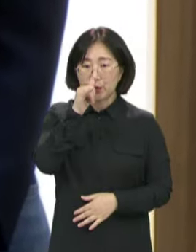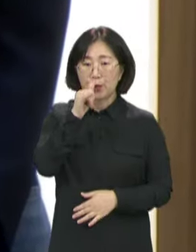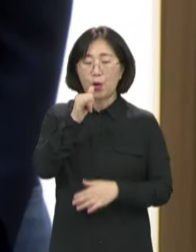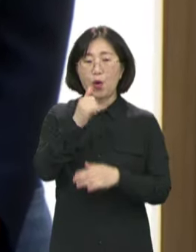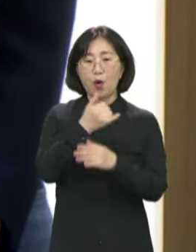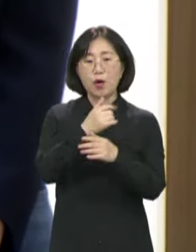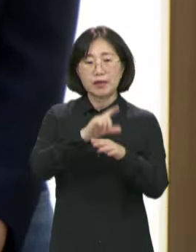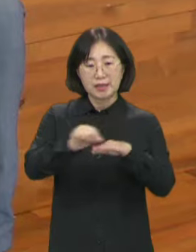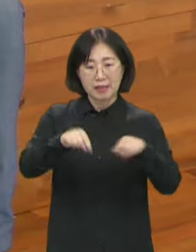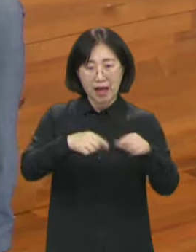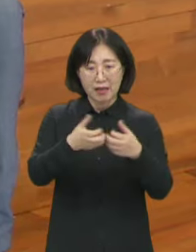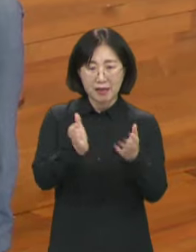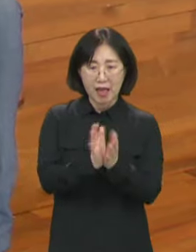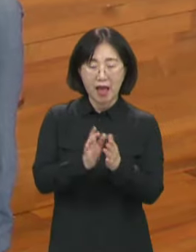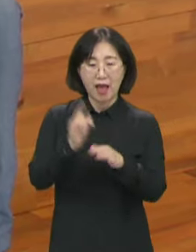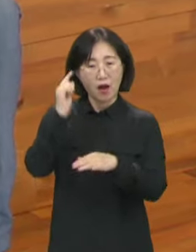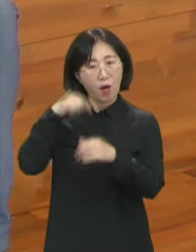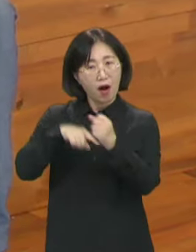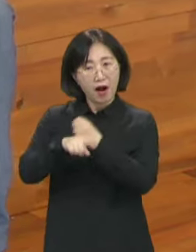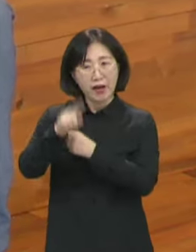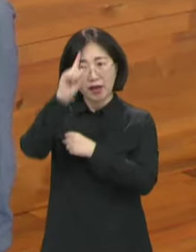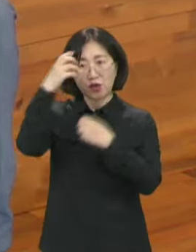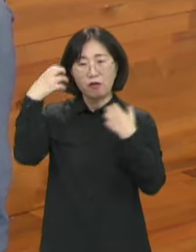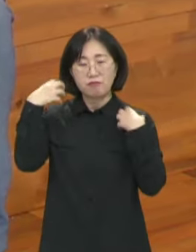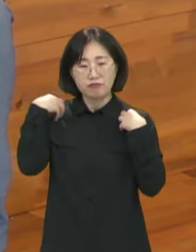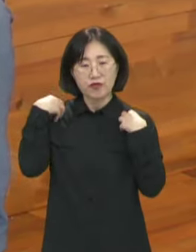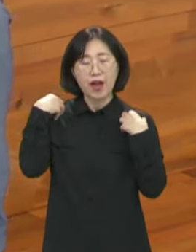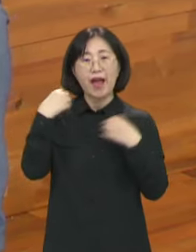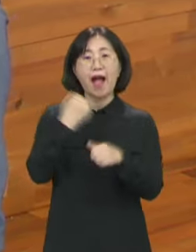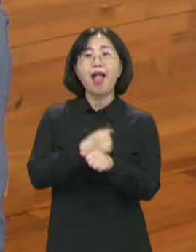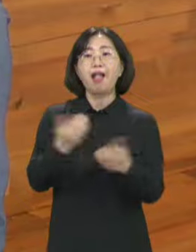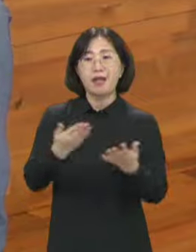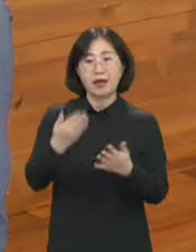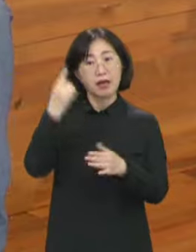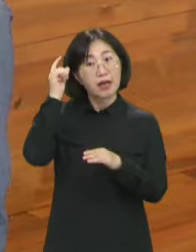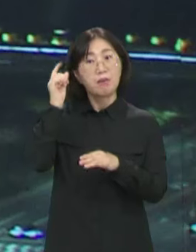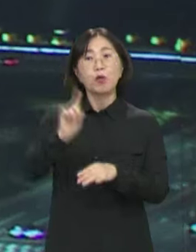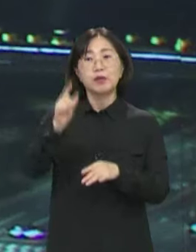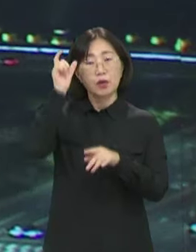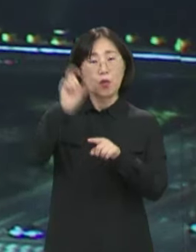대한 고민이 필요한 시점입니다. TJB 양정진입니다.